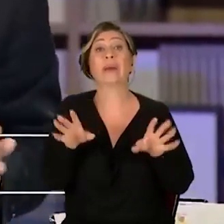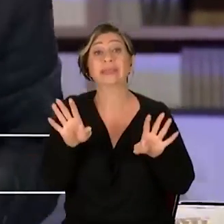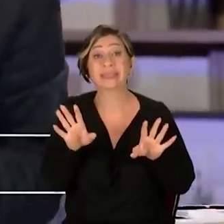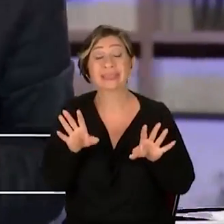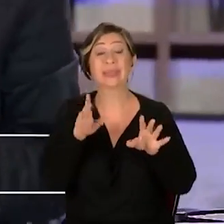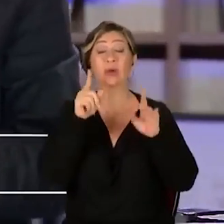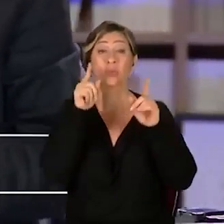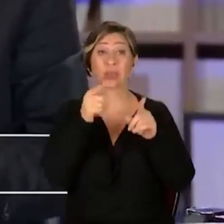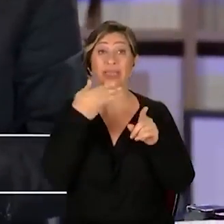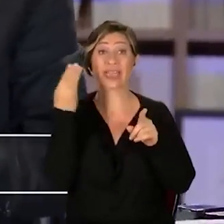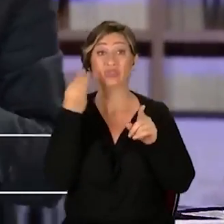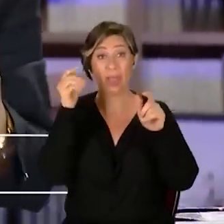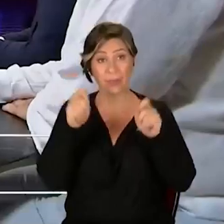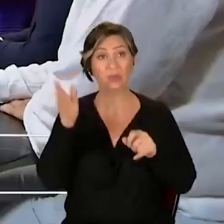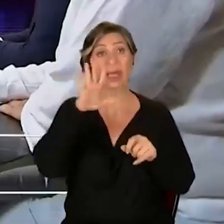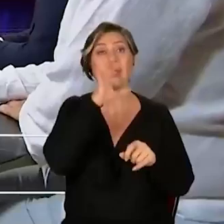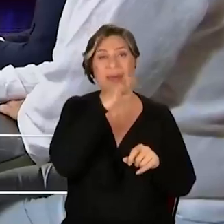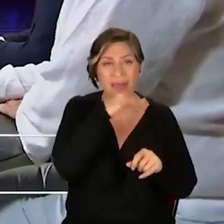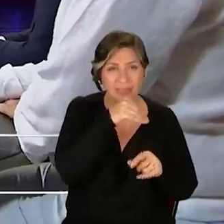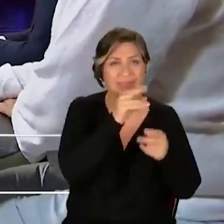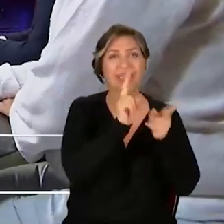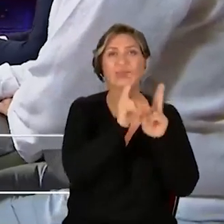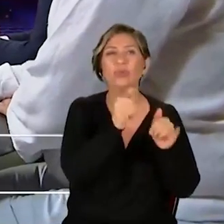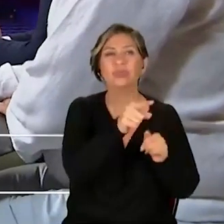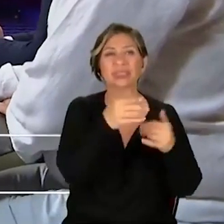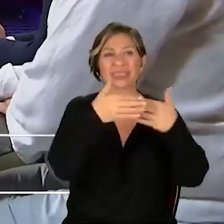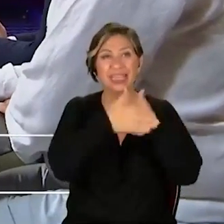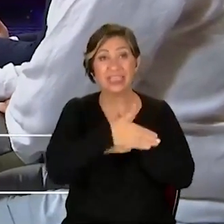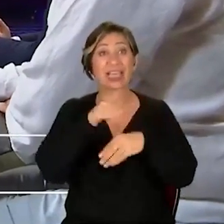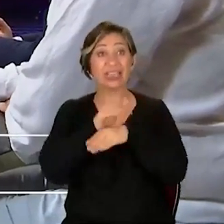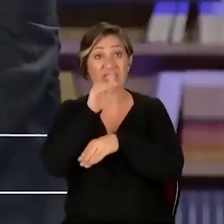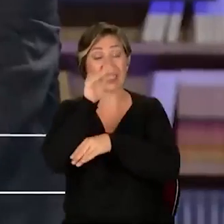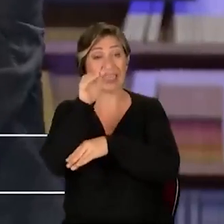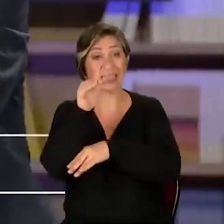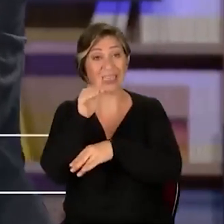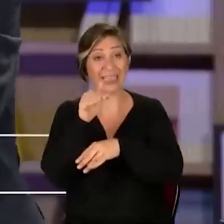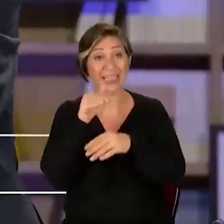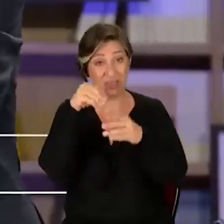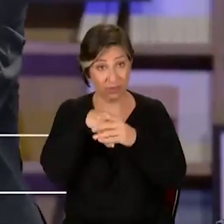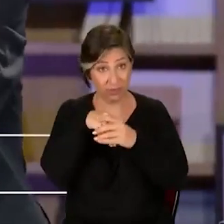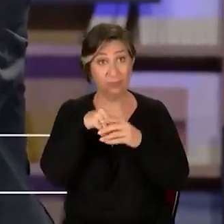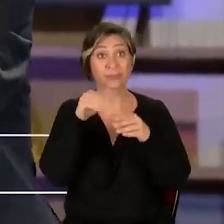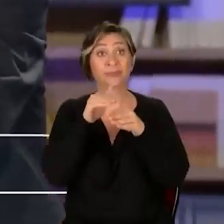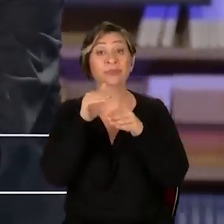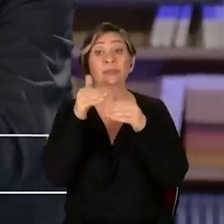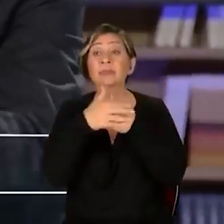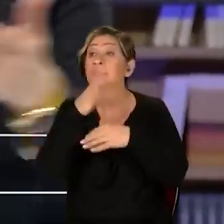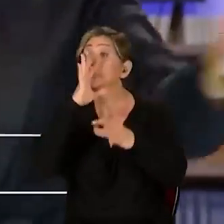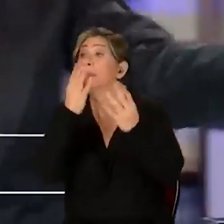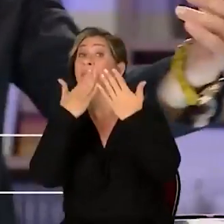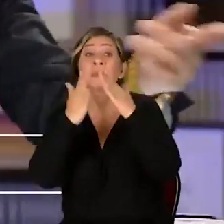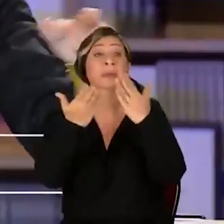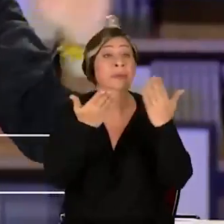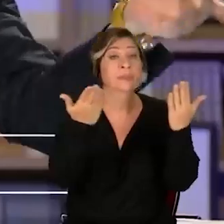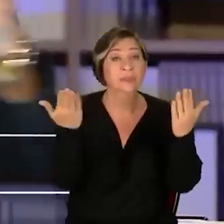Bunu gençlikte yapılır. Sonra yaşlı oyuncular gece yaşadıkları için ve gece kimseyi bulamadıkları